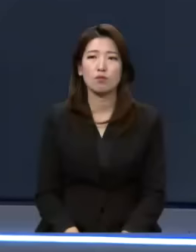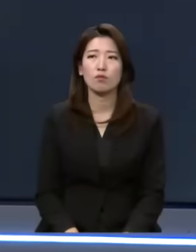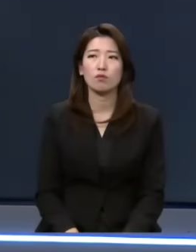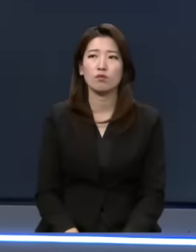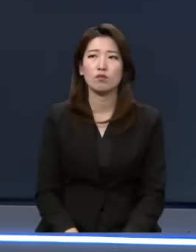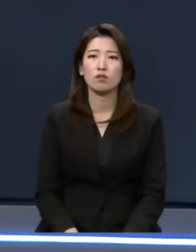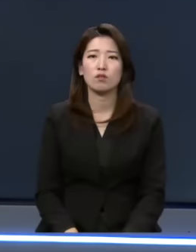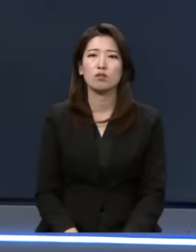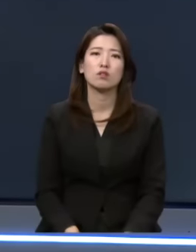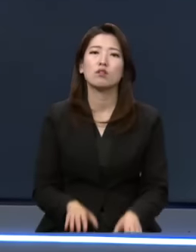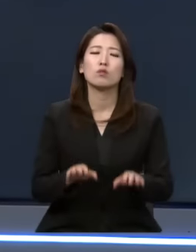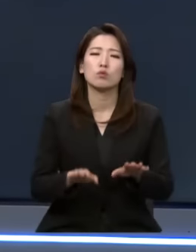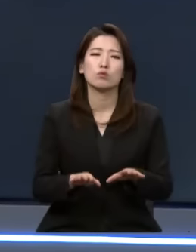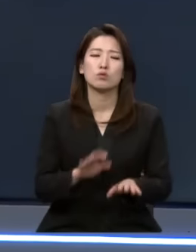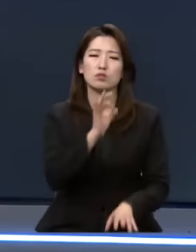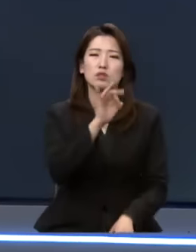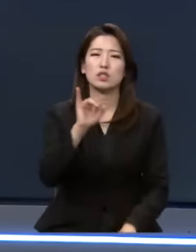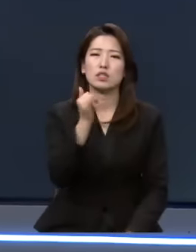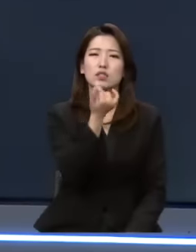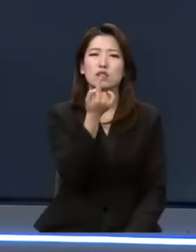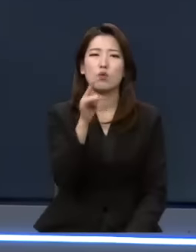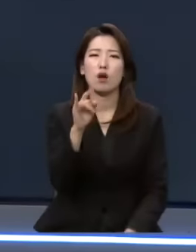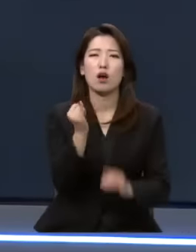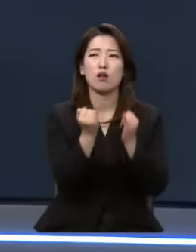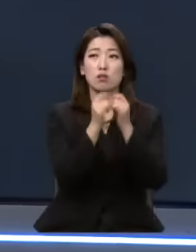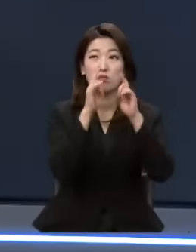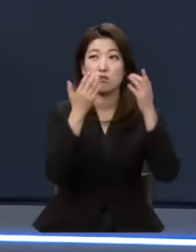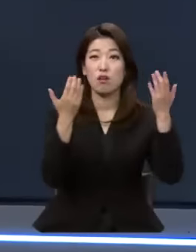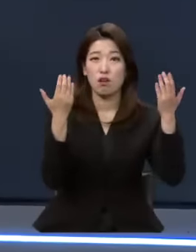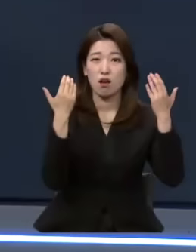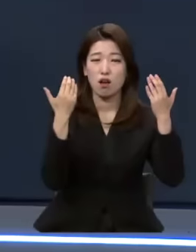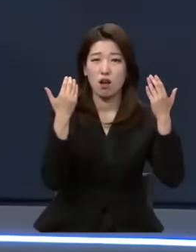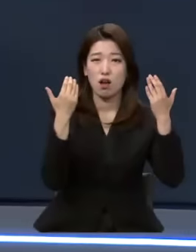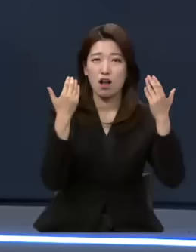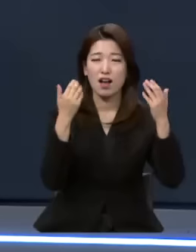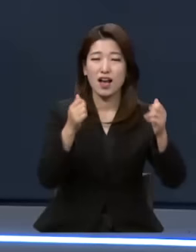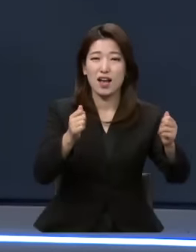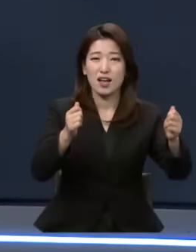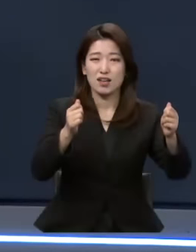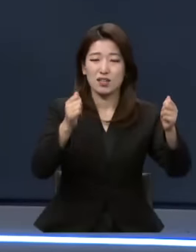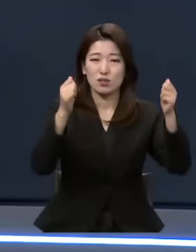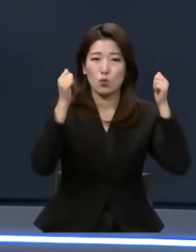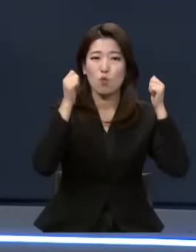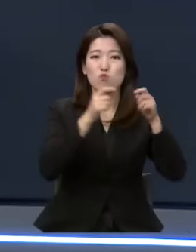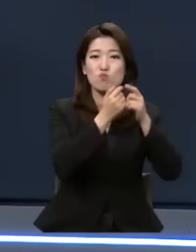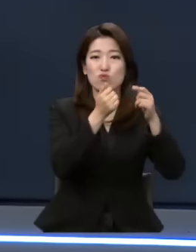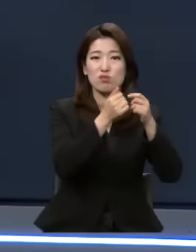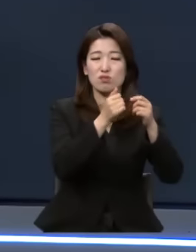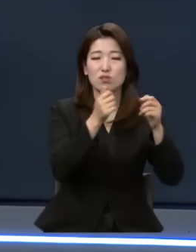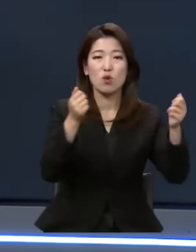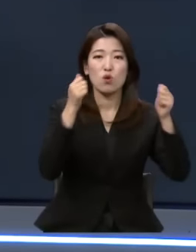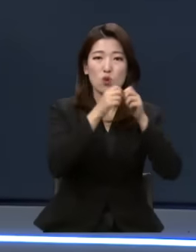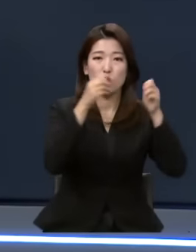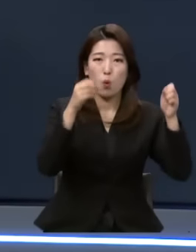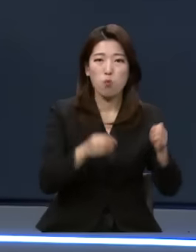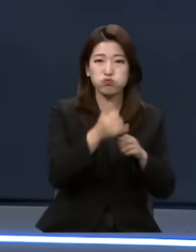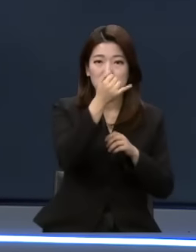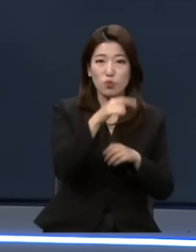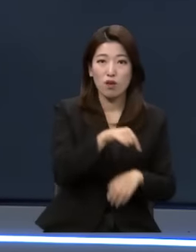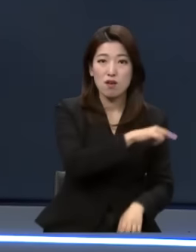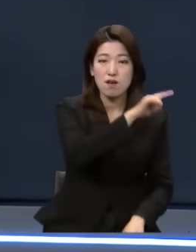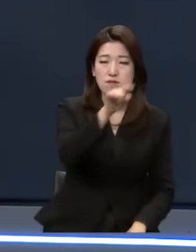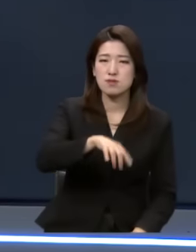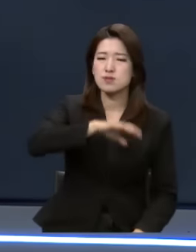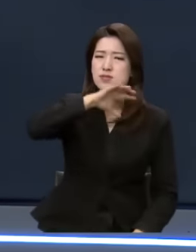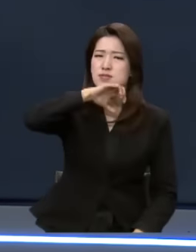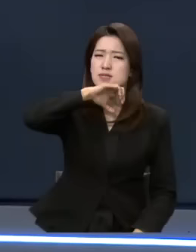대회가 또 있습니다 이대 강당에서 있고요 지금이 수원 해당 지역구에서 또 항의 집회도 할 예정이다 건데